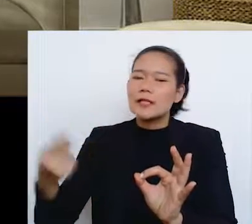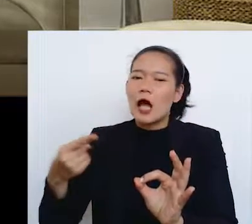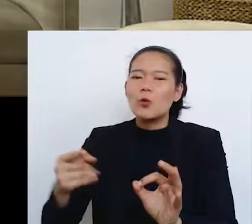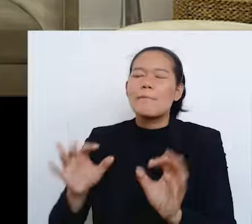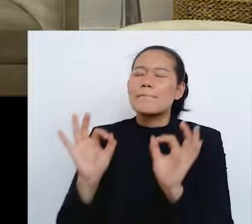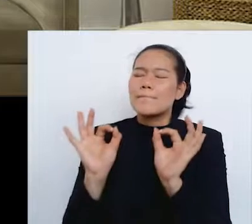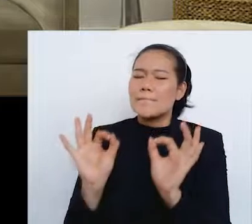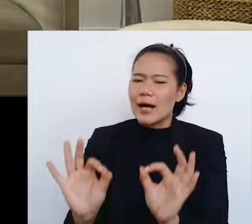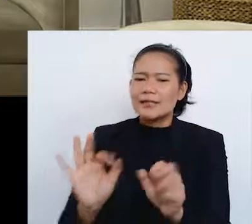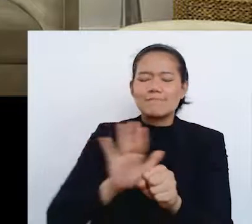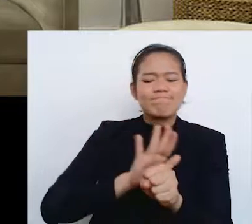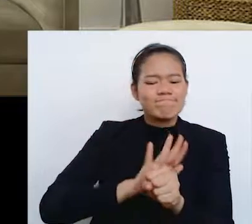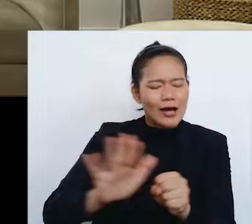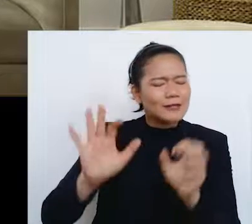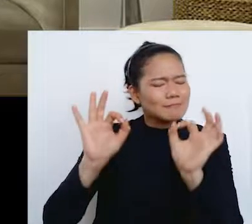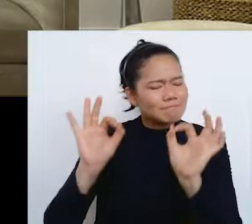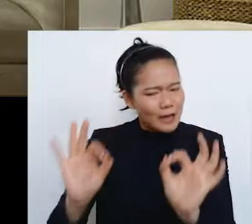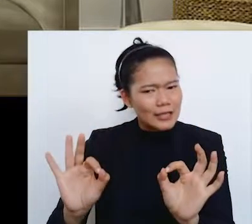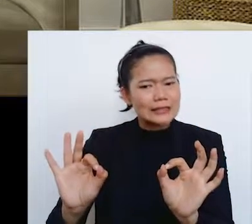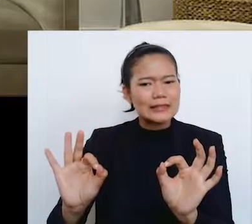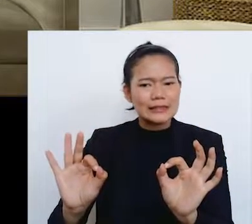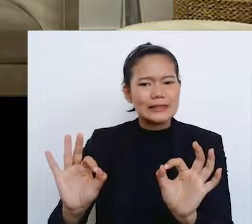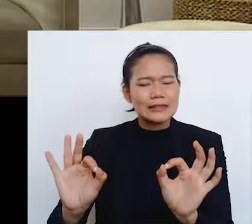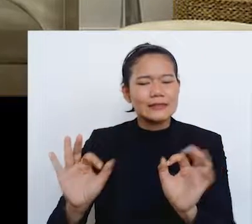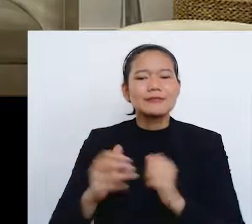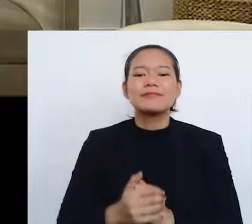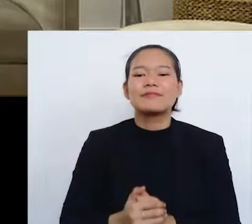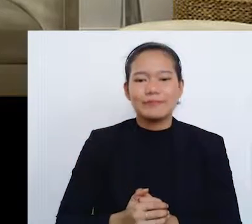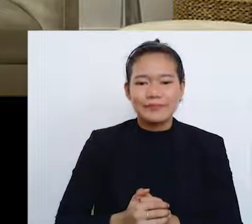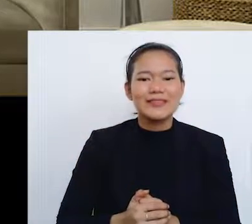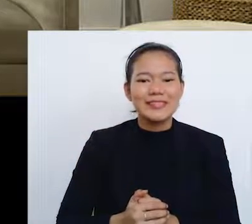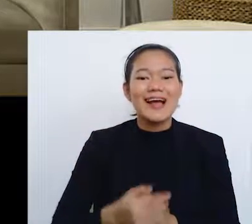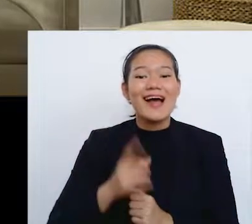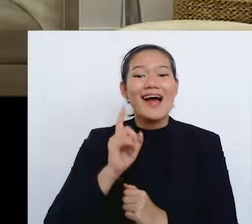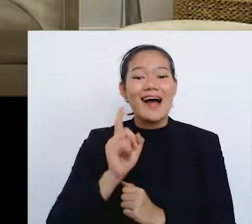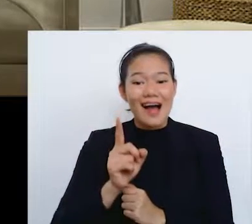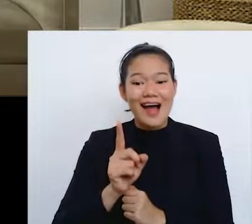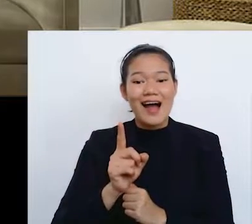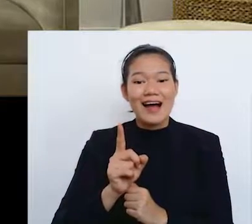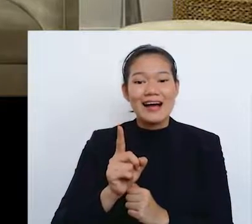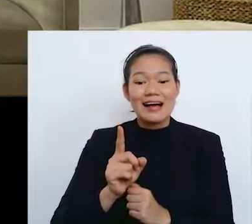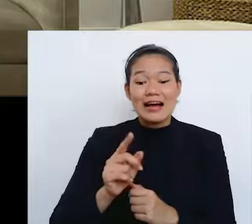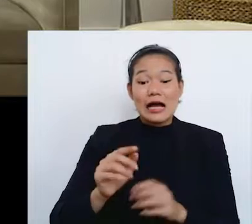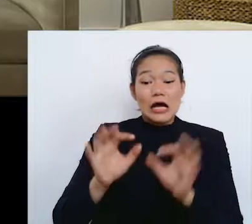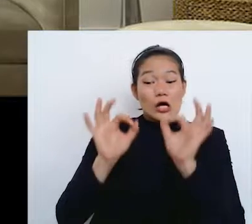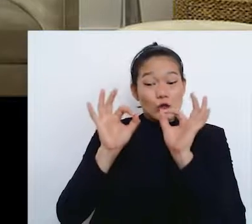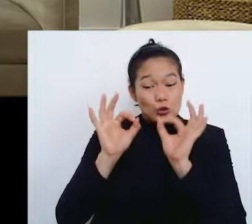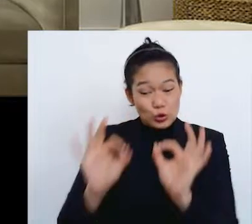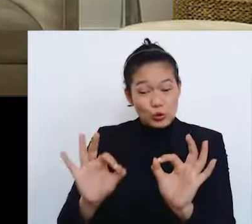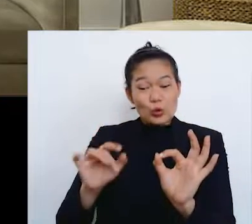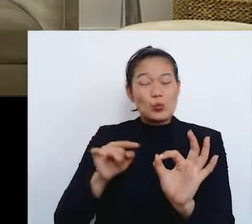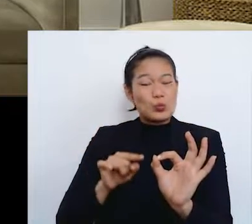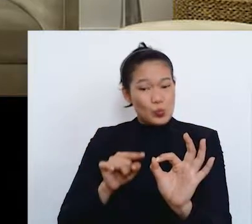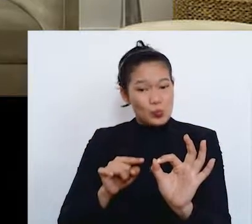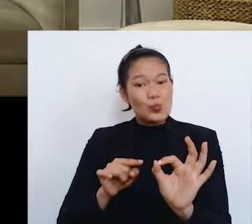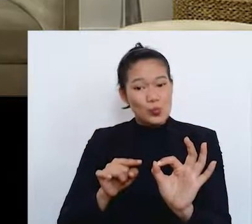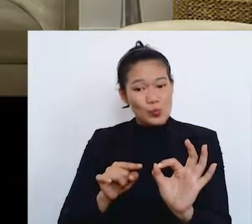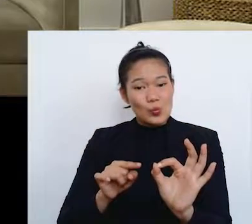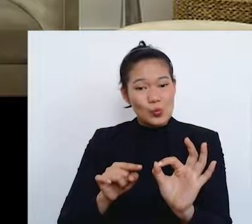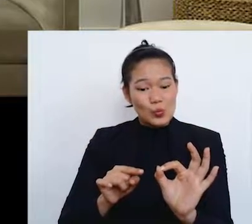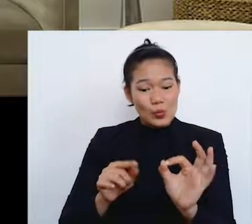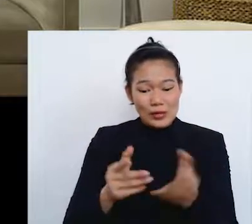atau pas, saudara. Ya, cukup atau pas. Sehingga di tengah kecukupan